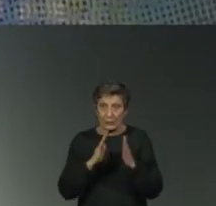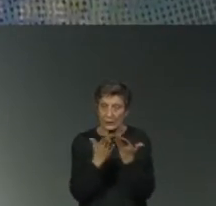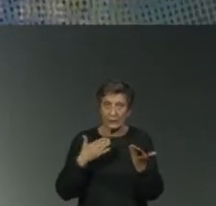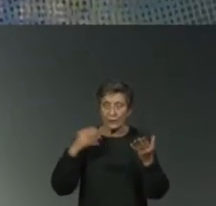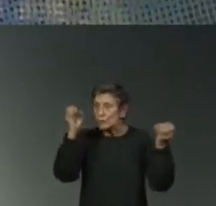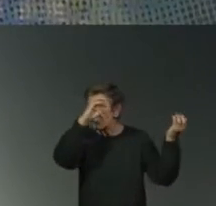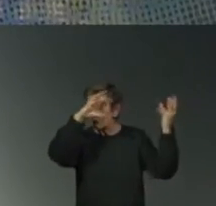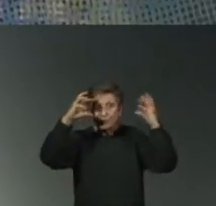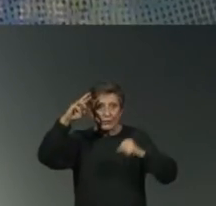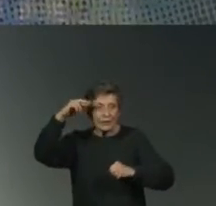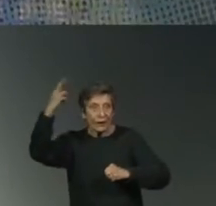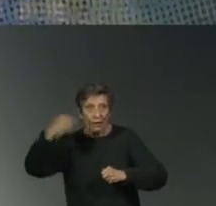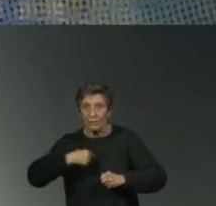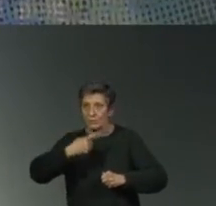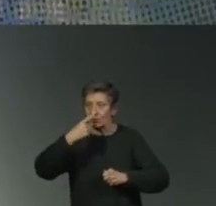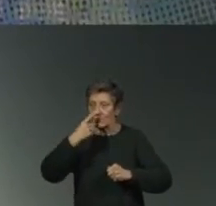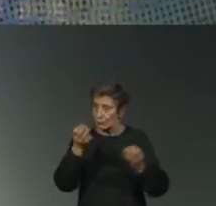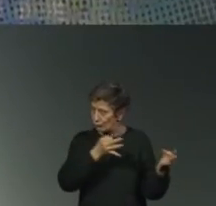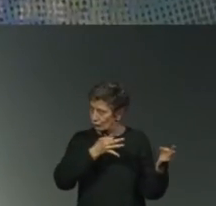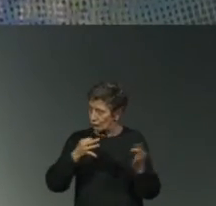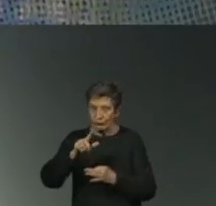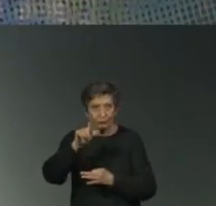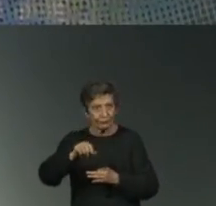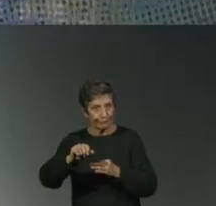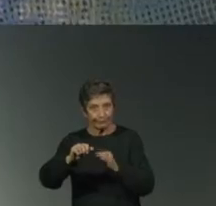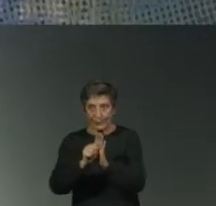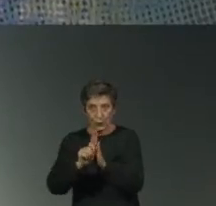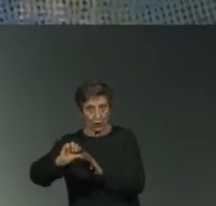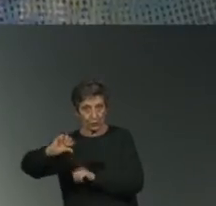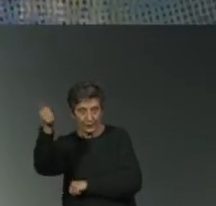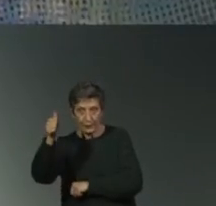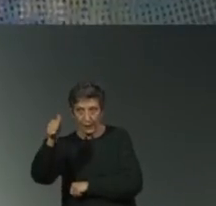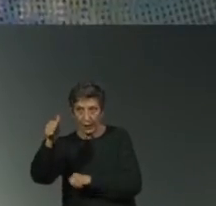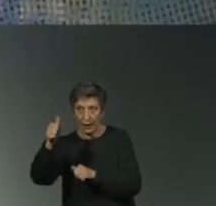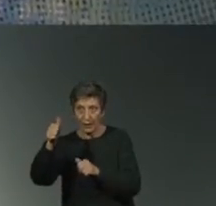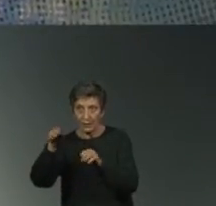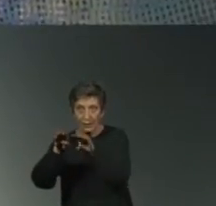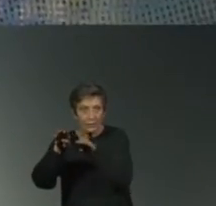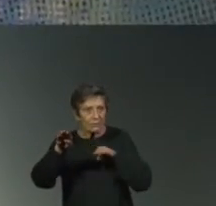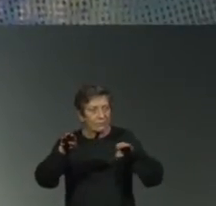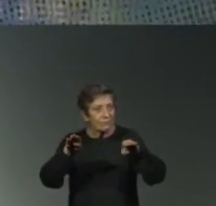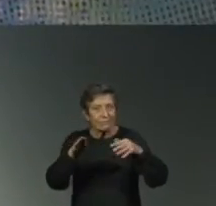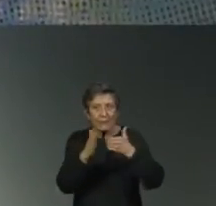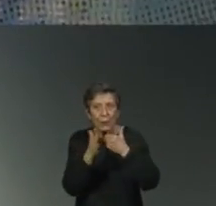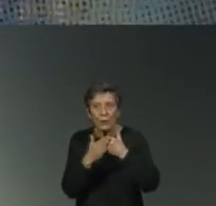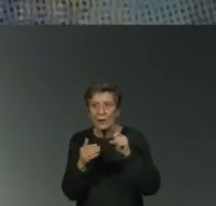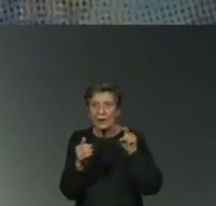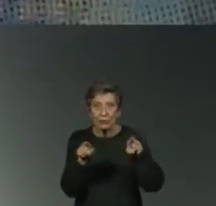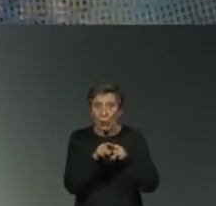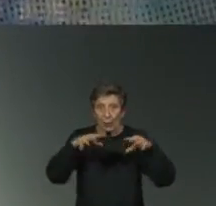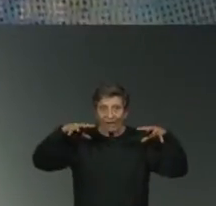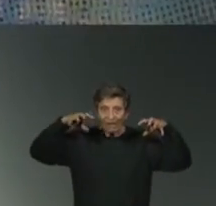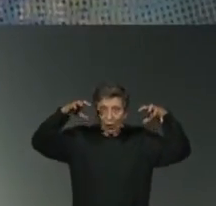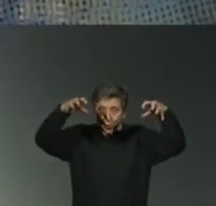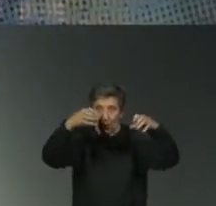permanence, on va avoir une héroïne, et puis à côté, comme son fantôme, enfin